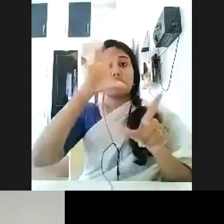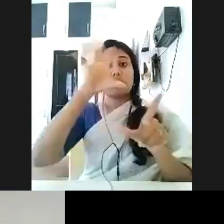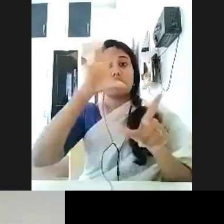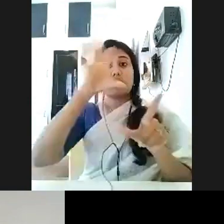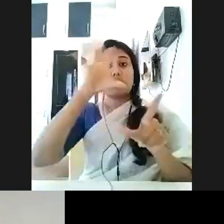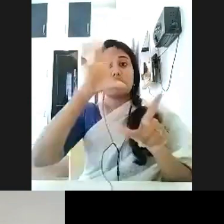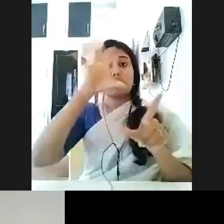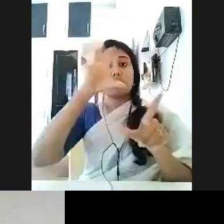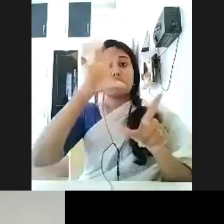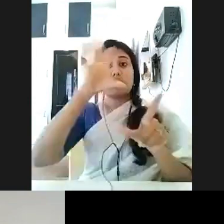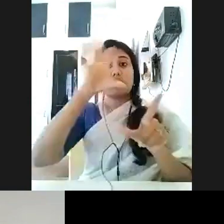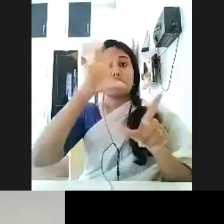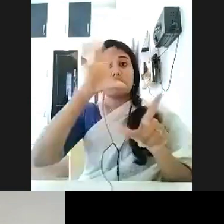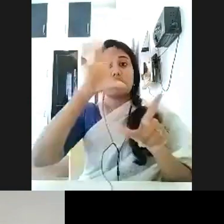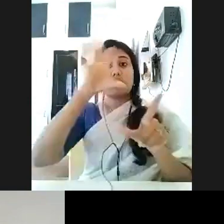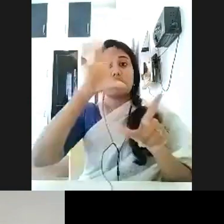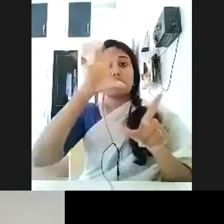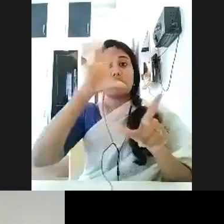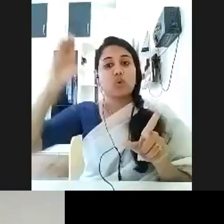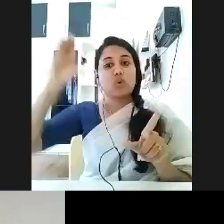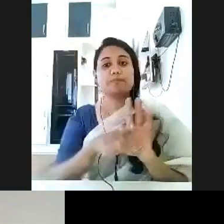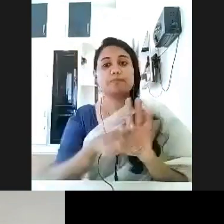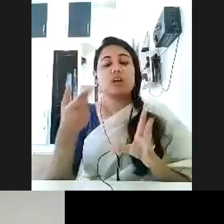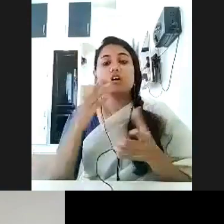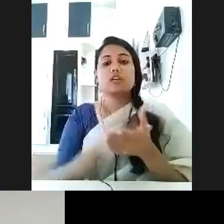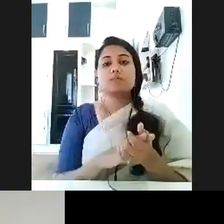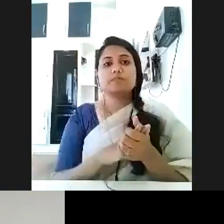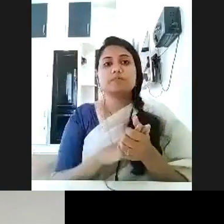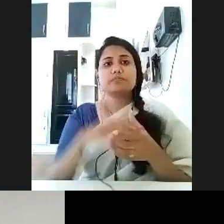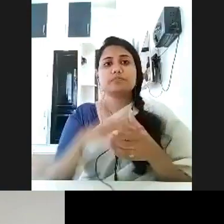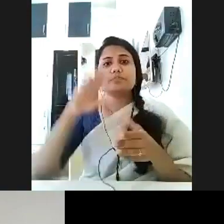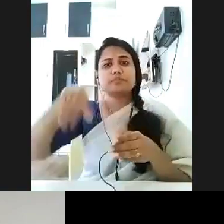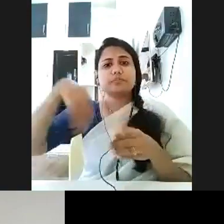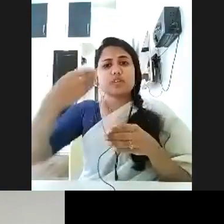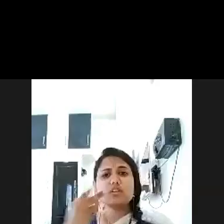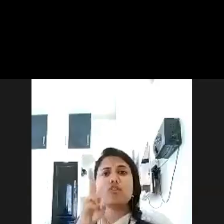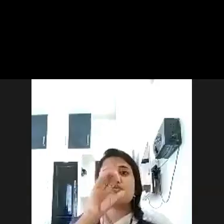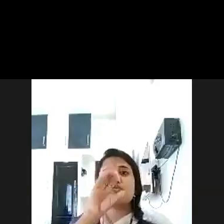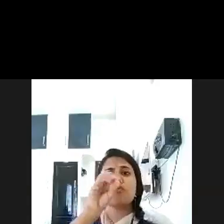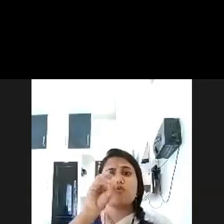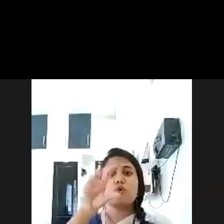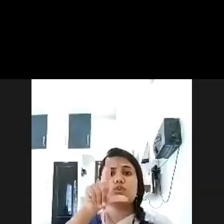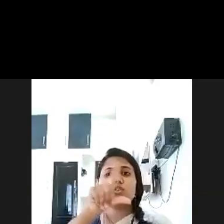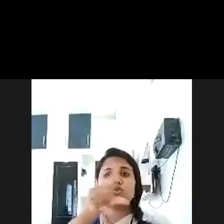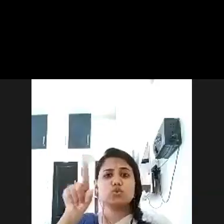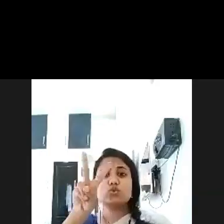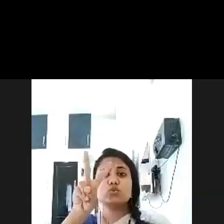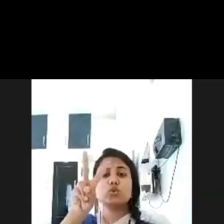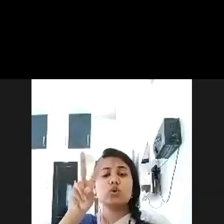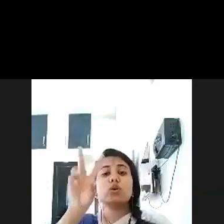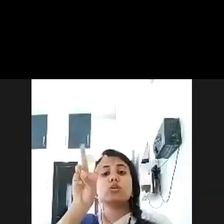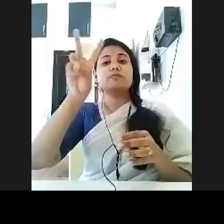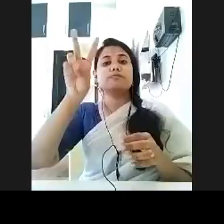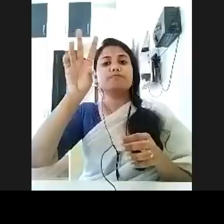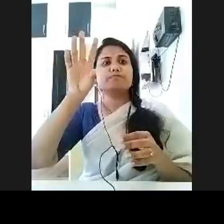ആണ്. ആൻഡ് റിസ്റ്റിപ്ലാമിന്റെ കോസ്റ്റ് വരുന്നത് ആസ് ലോ ആസ് 14 to 60 lakhs പെർ ഇയർ ആണ് വരുന്നത്. ആൻഡ് സോൾഗൻസ്മാന്റെ കോസ്റ്റ്